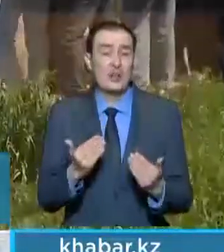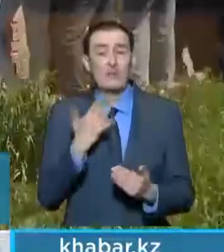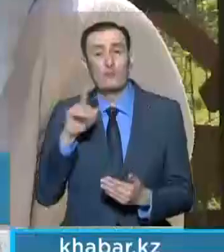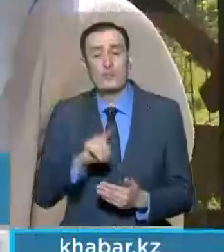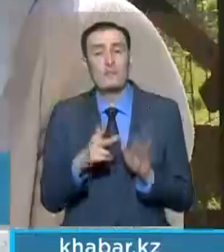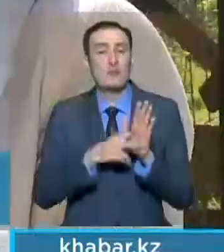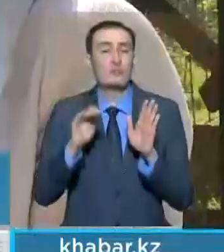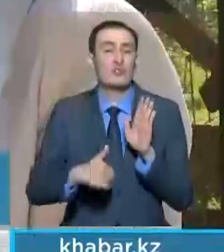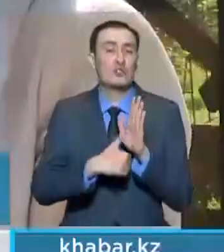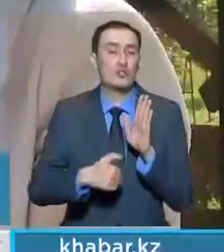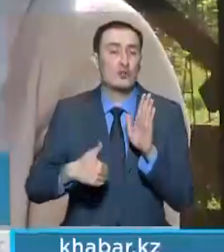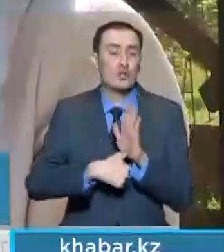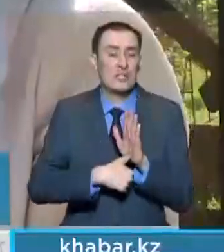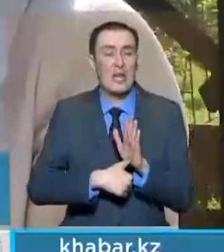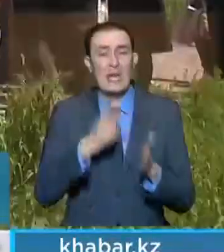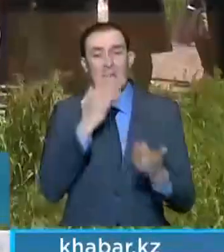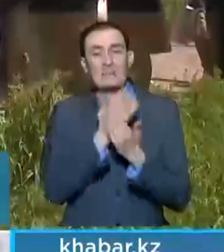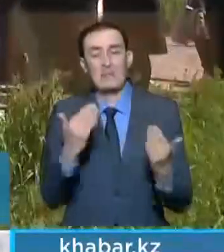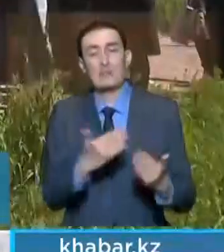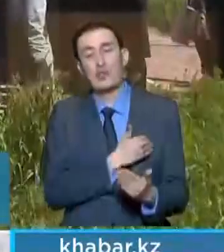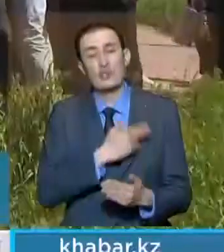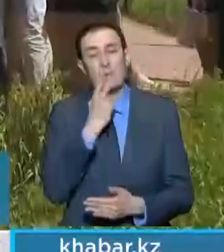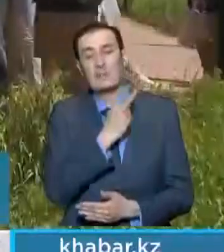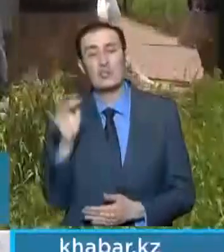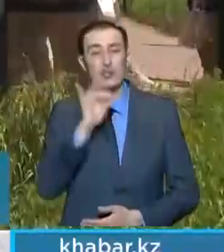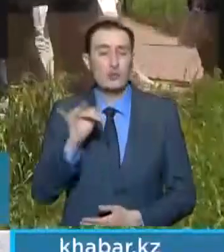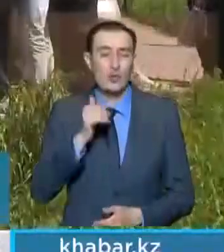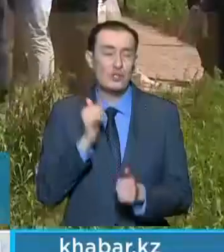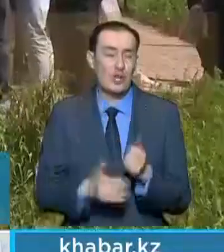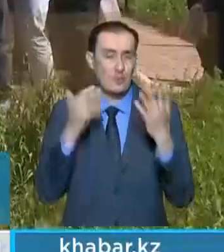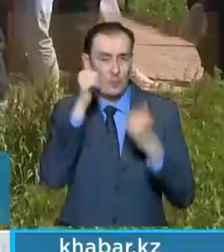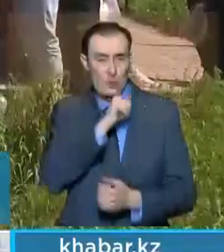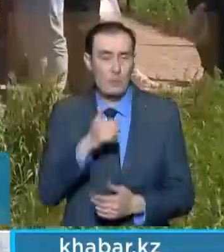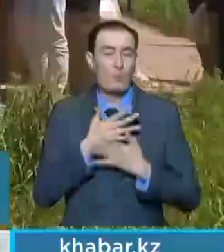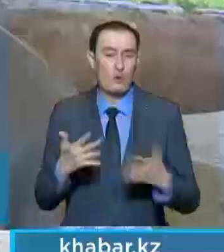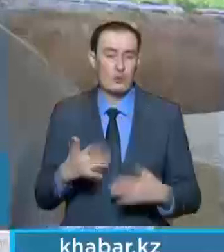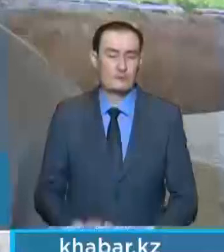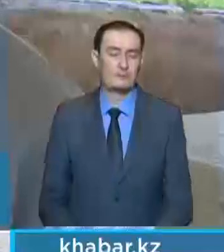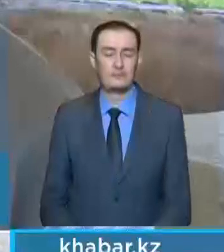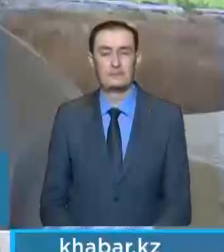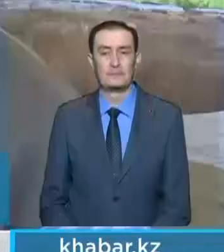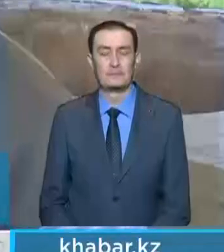музее 8606 экспонатов, и желающих посмотреть историю с каждым годом становится больше.